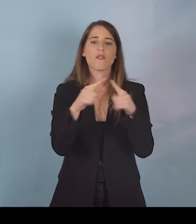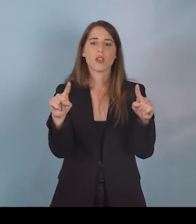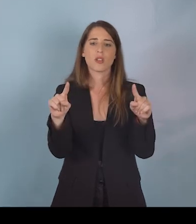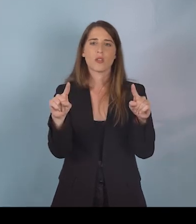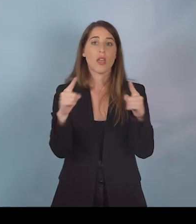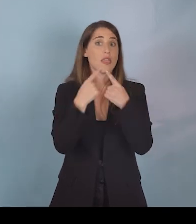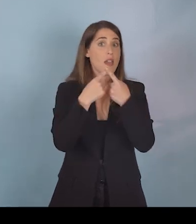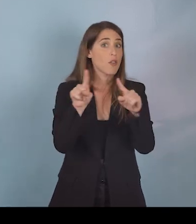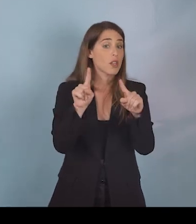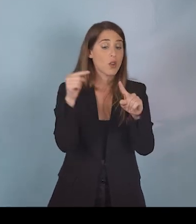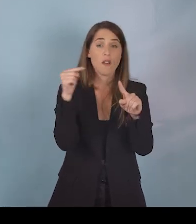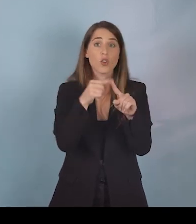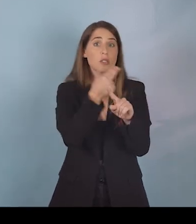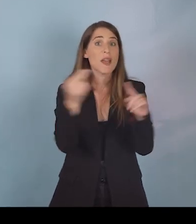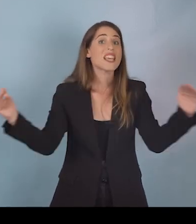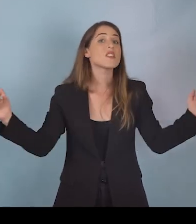σεβασμού